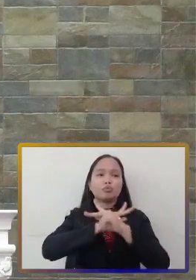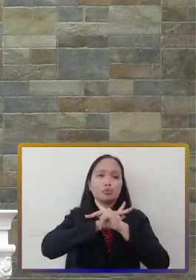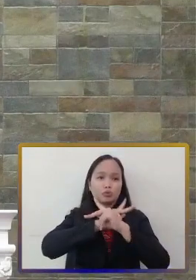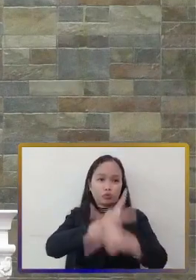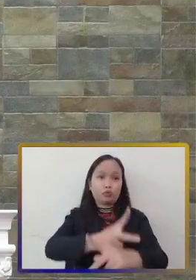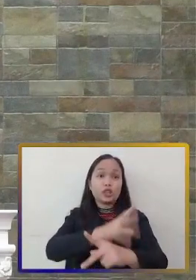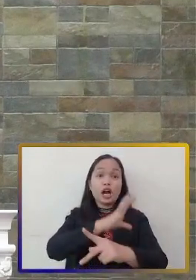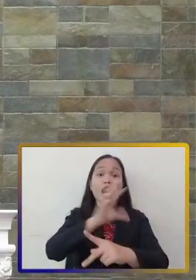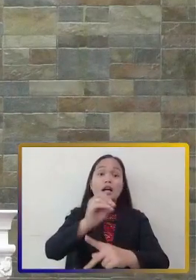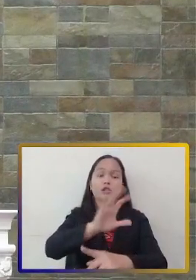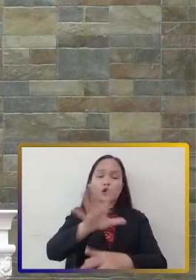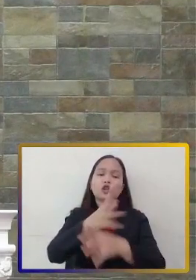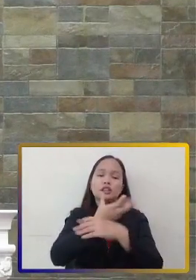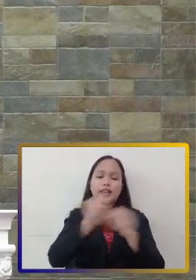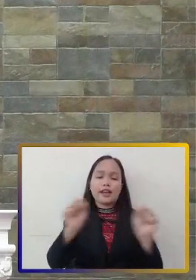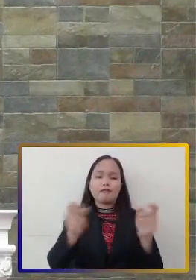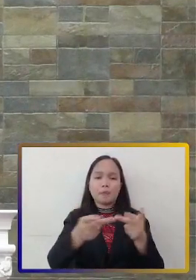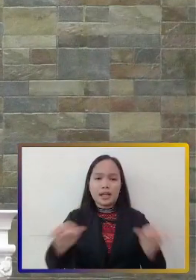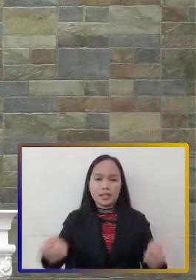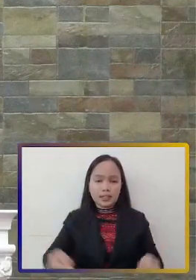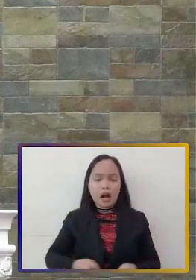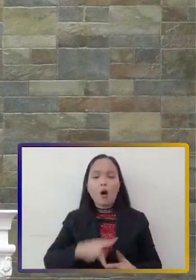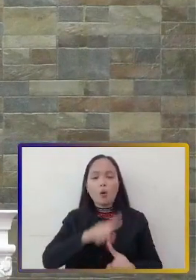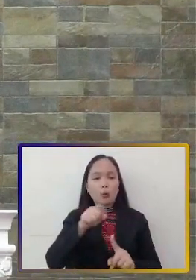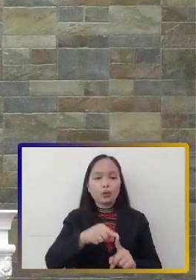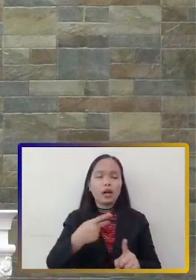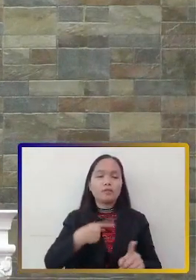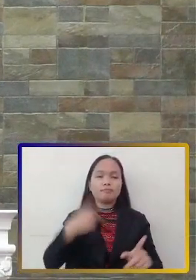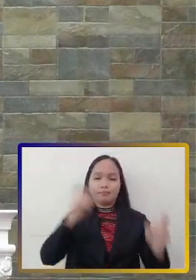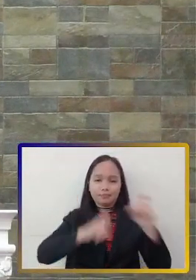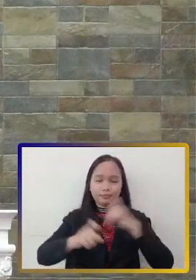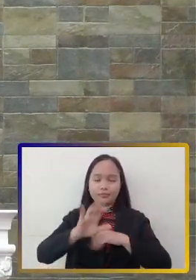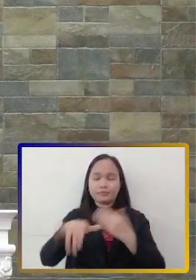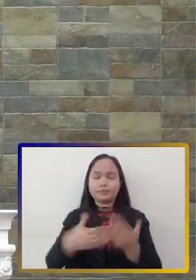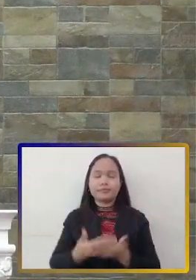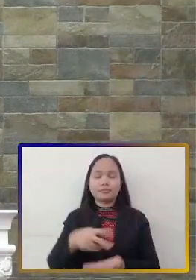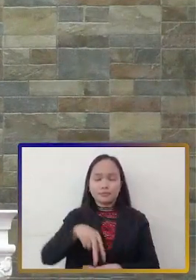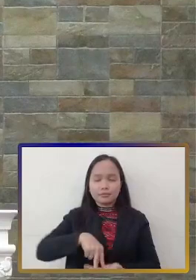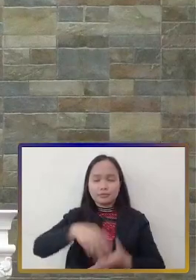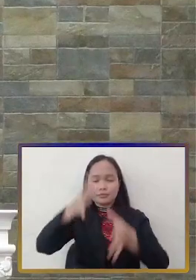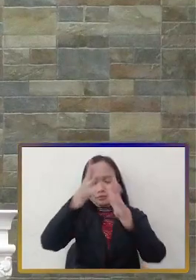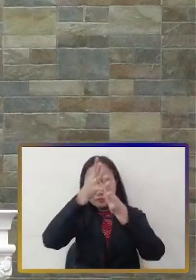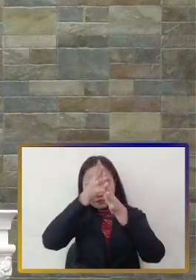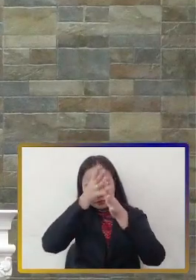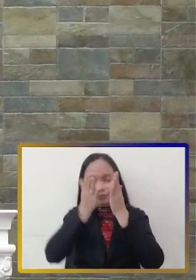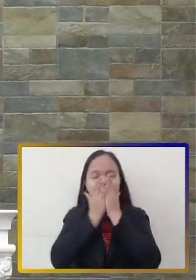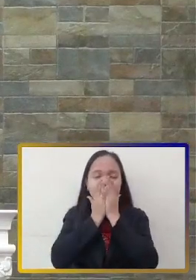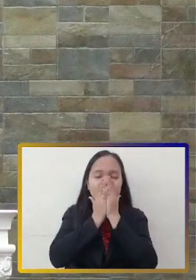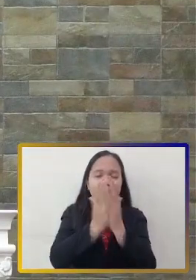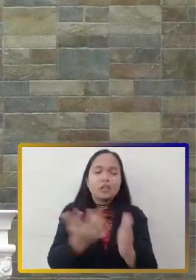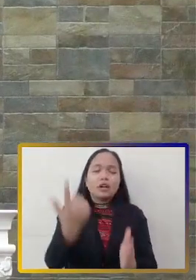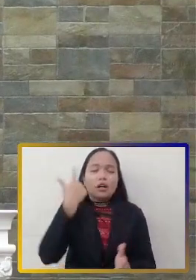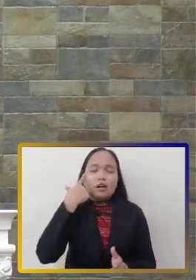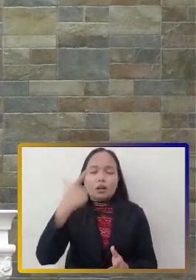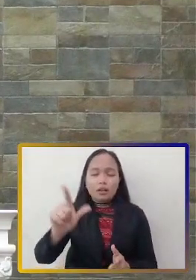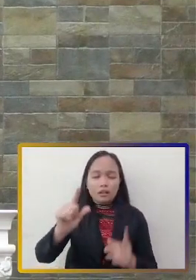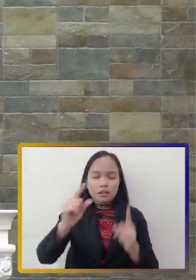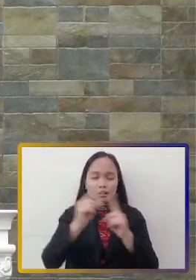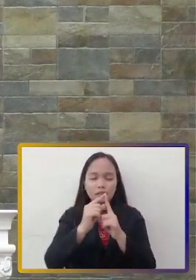and refuge in times of trouble. Shall we all stand, please? Father, thank you for your words.